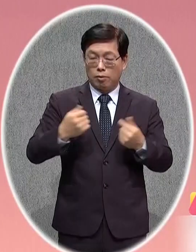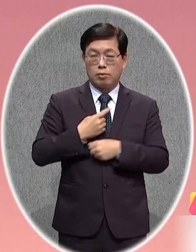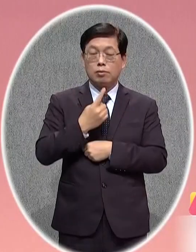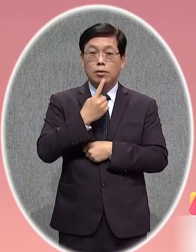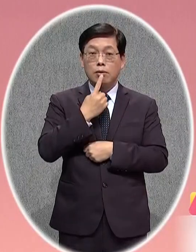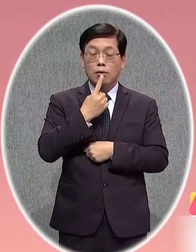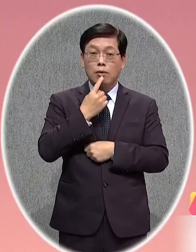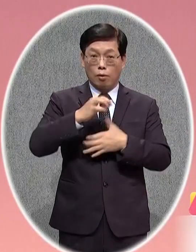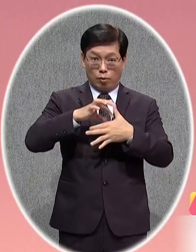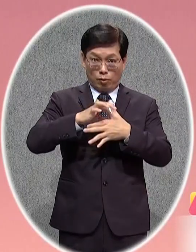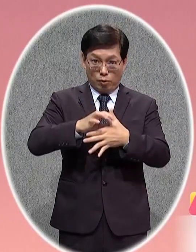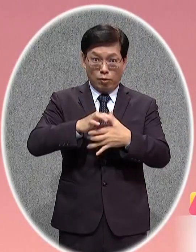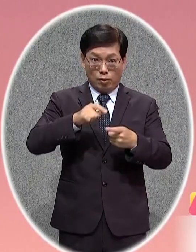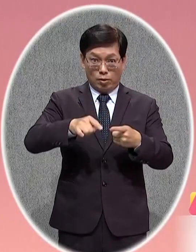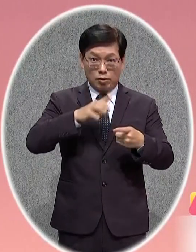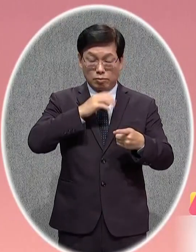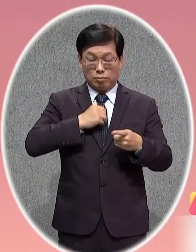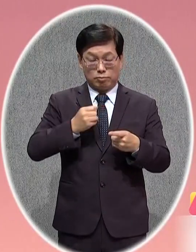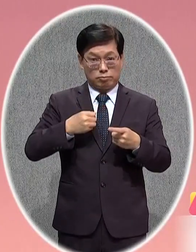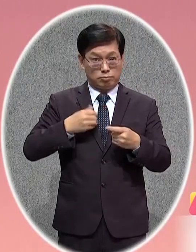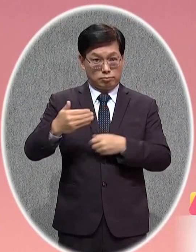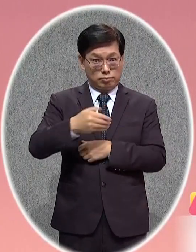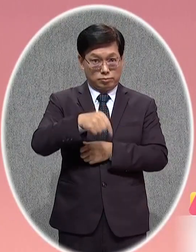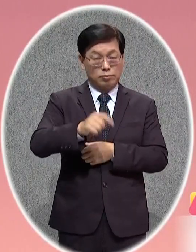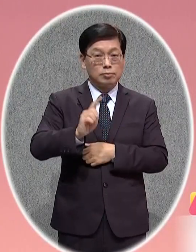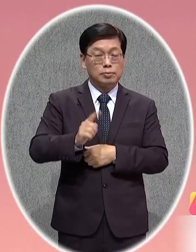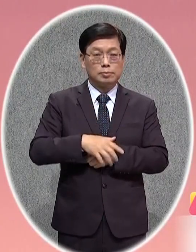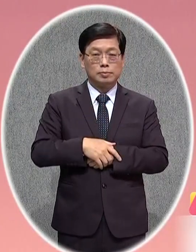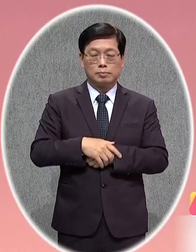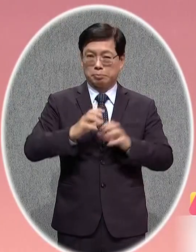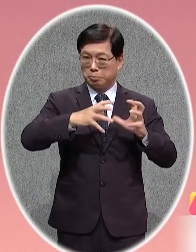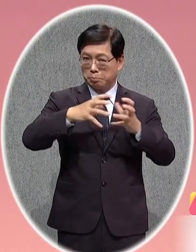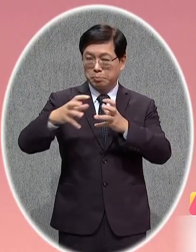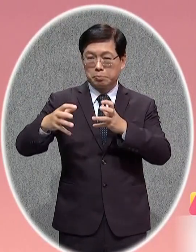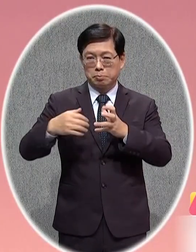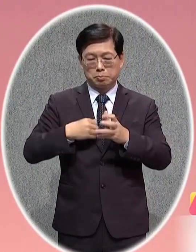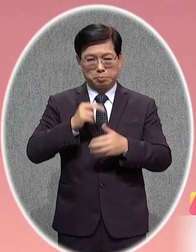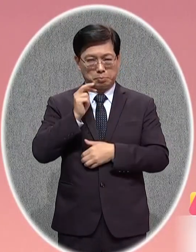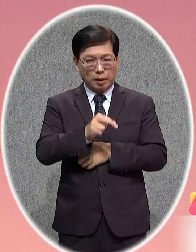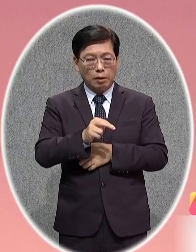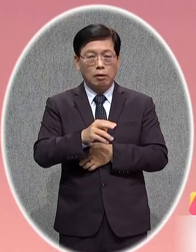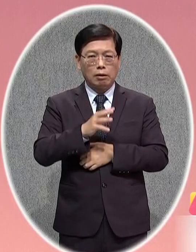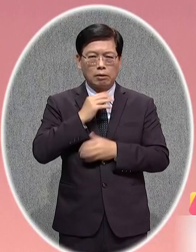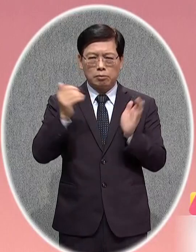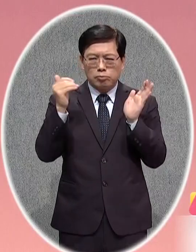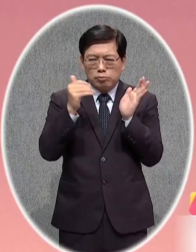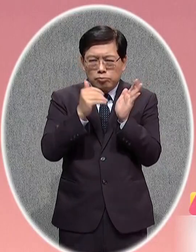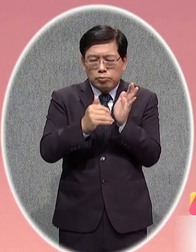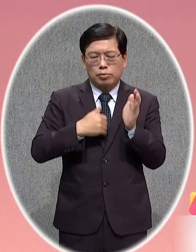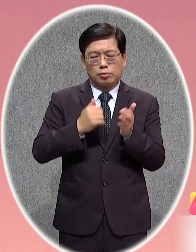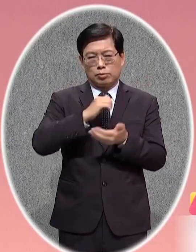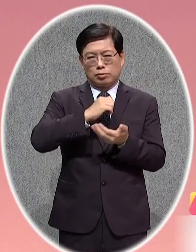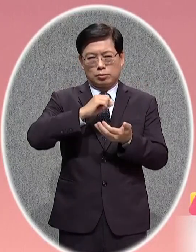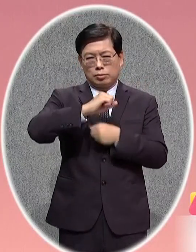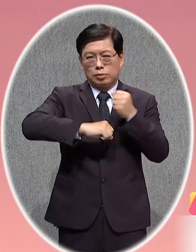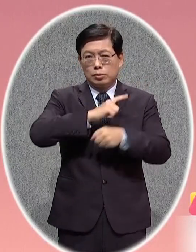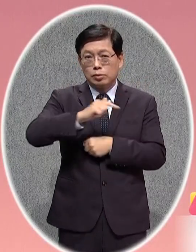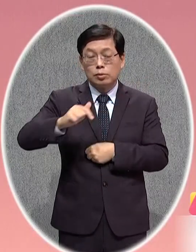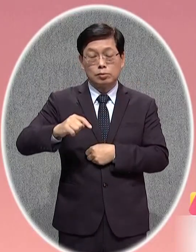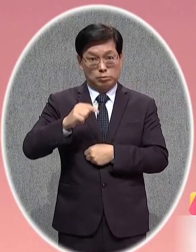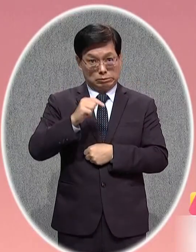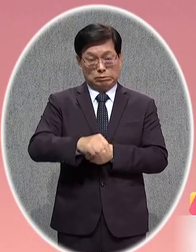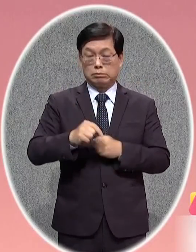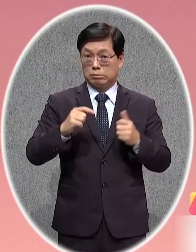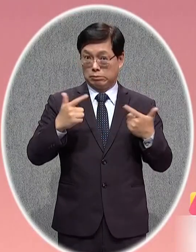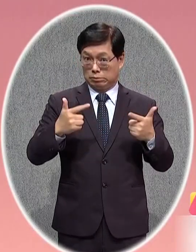阿济角。红肉阿济角它是在国际被列为濒危的物种。红肉阿济